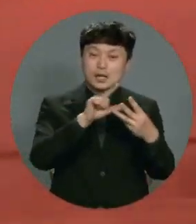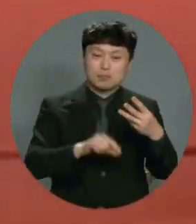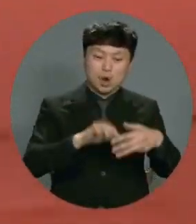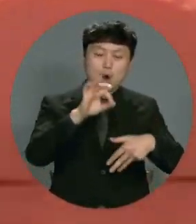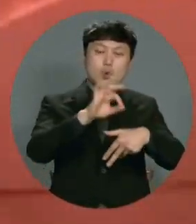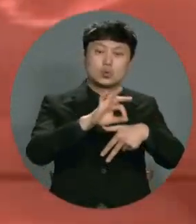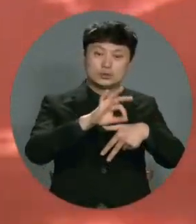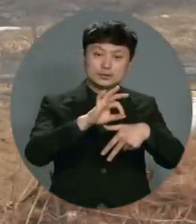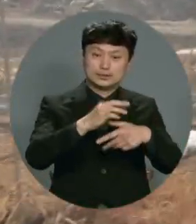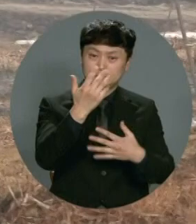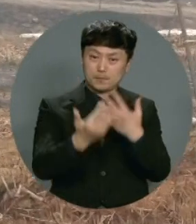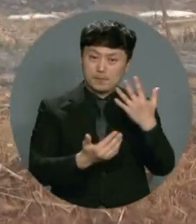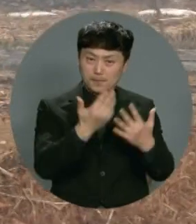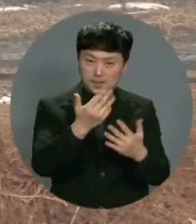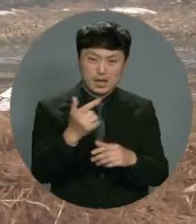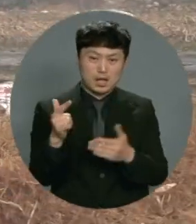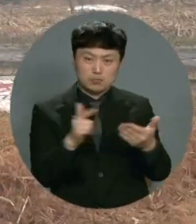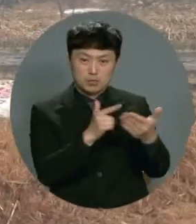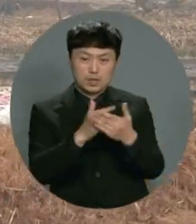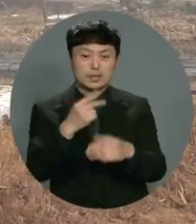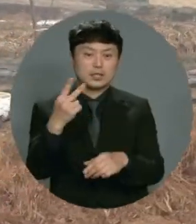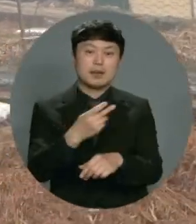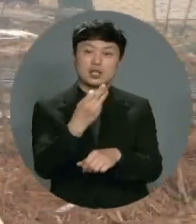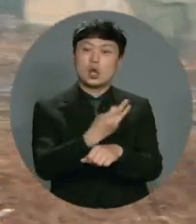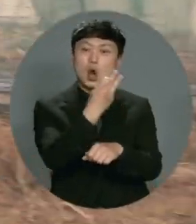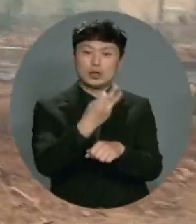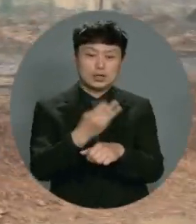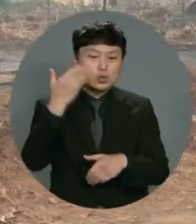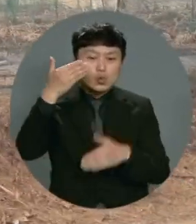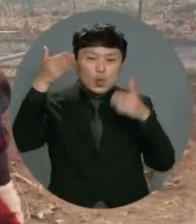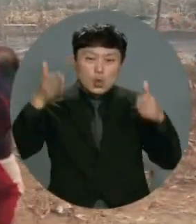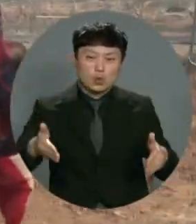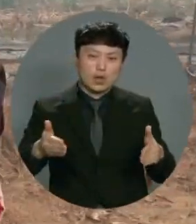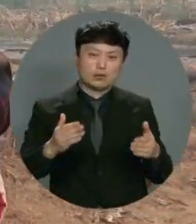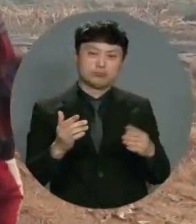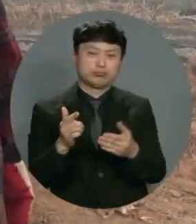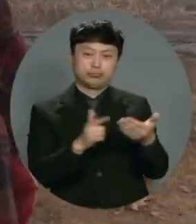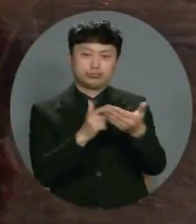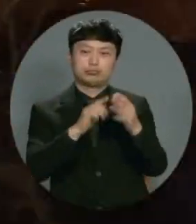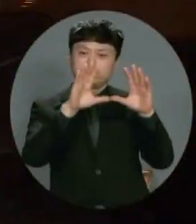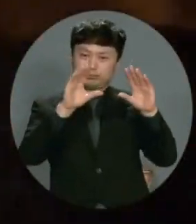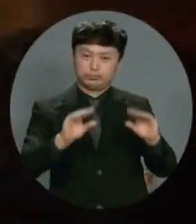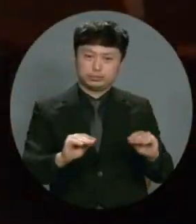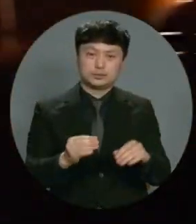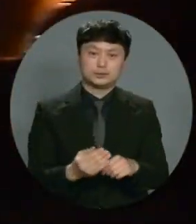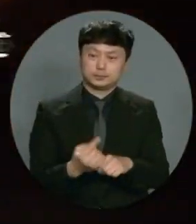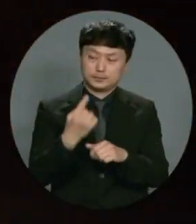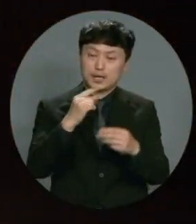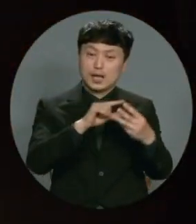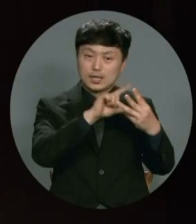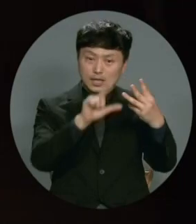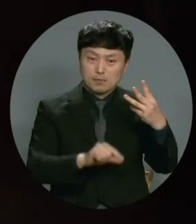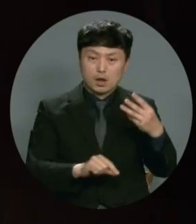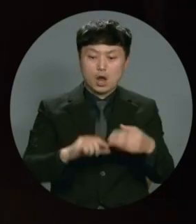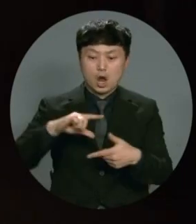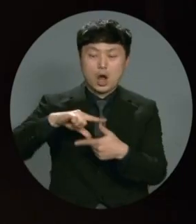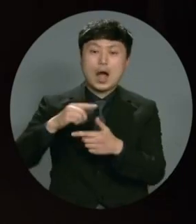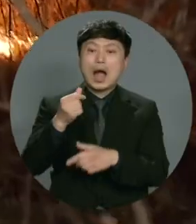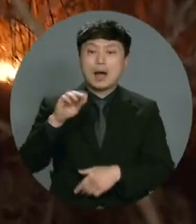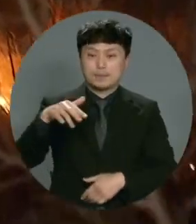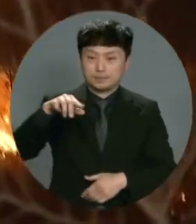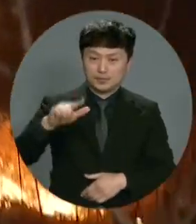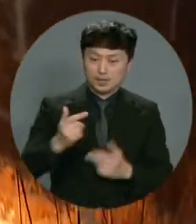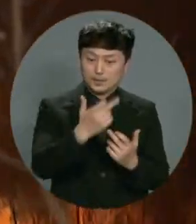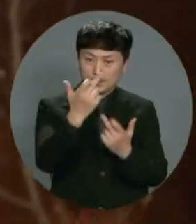울진 산불은 진화에만 꼬박 213시간, 9일 가까이 걸렸습니다. 지난해 3월 경남 합천에서도 산불이